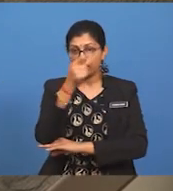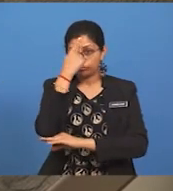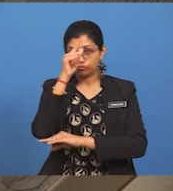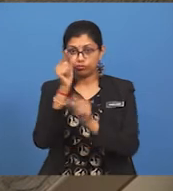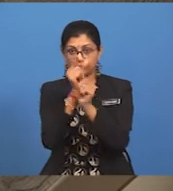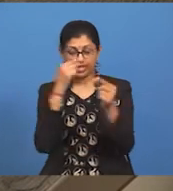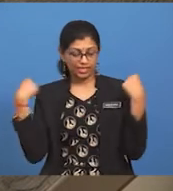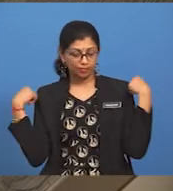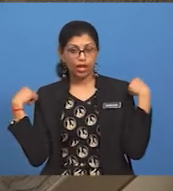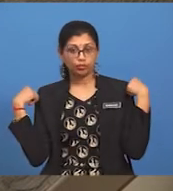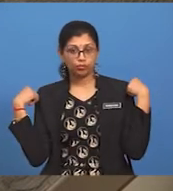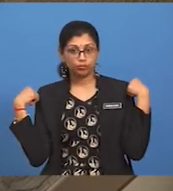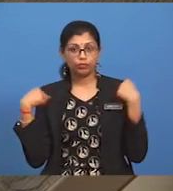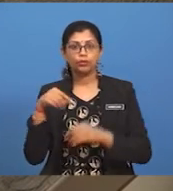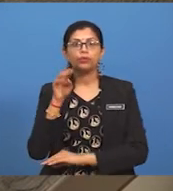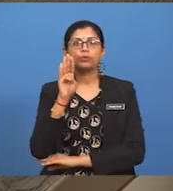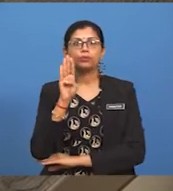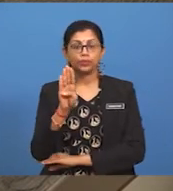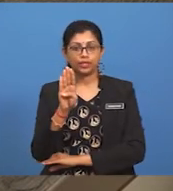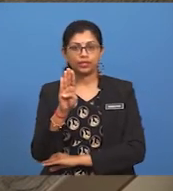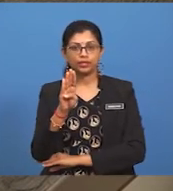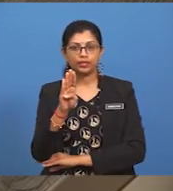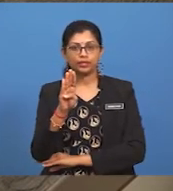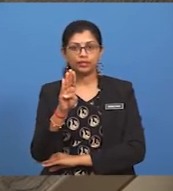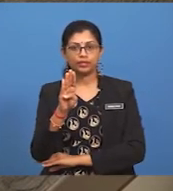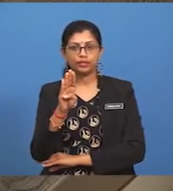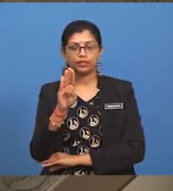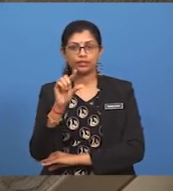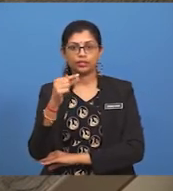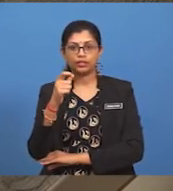B pada GTH, C pada GTB.